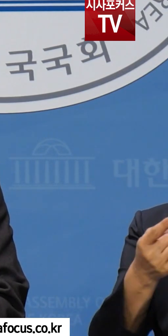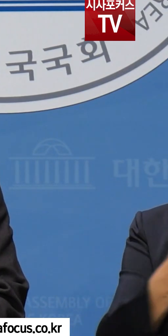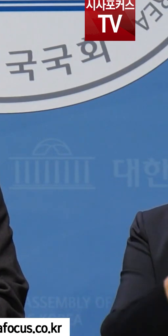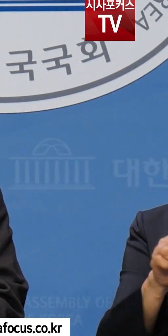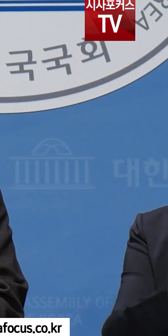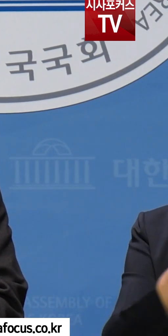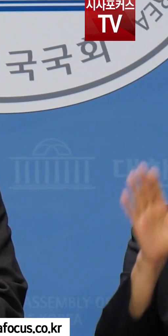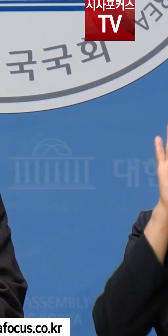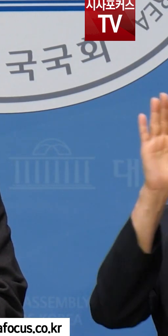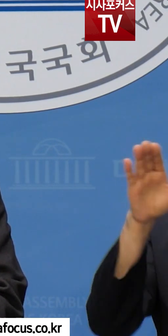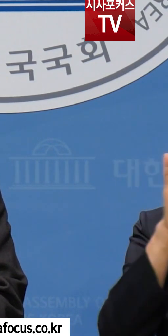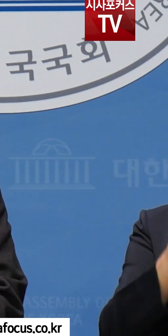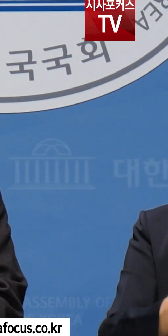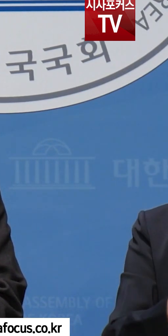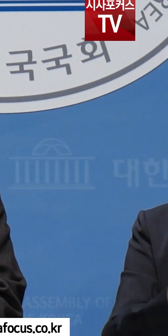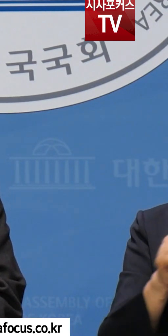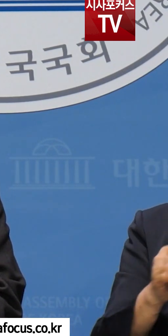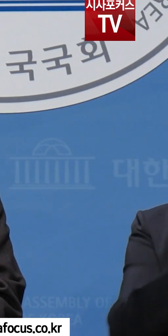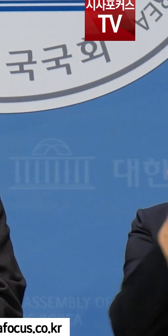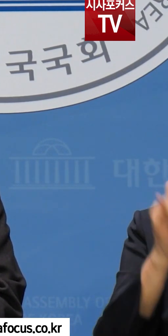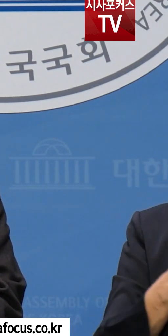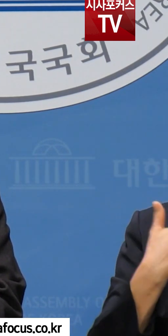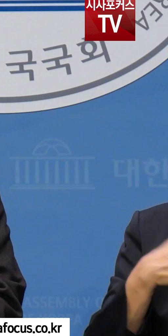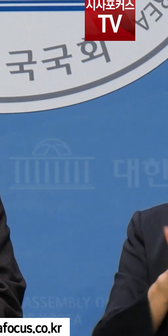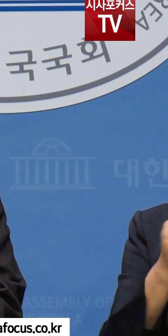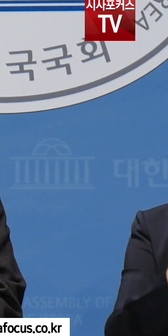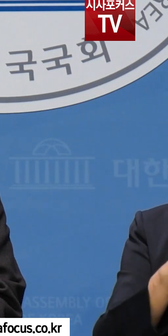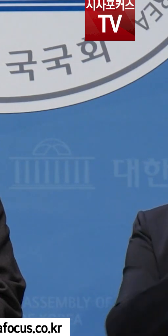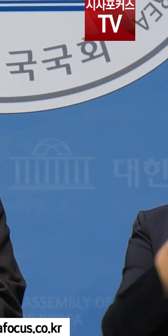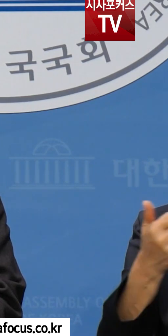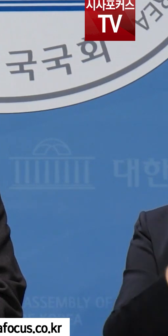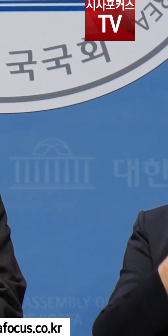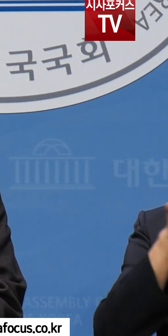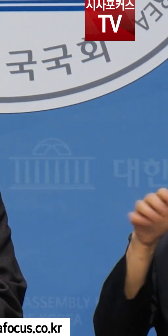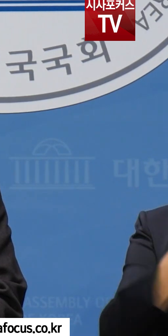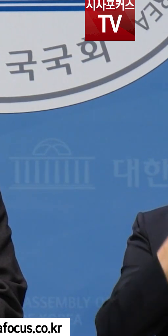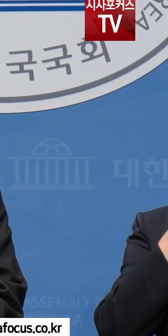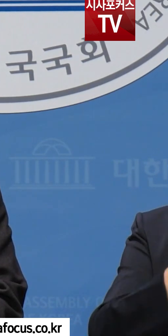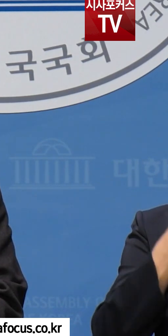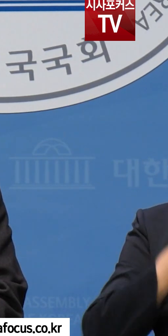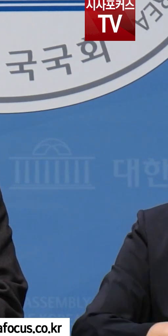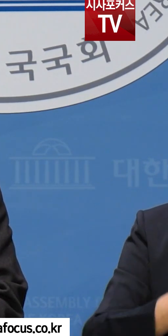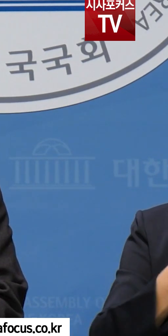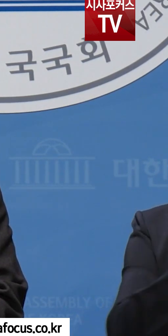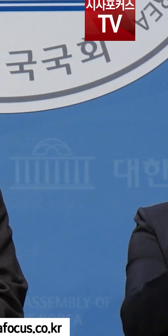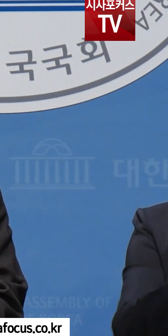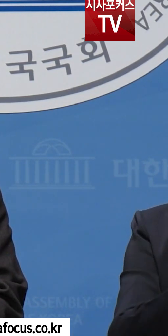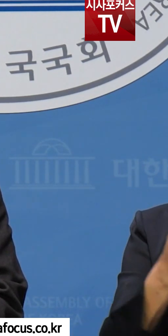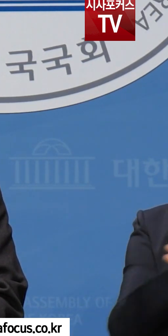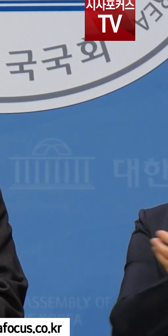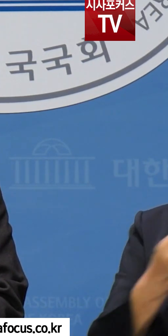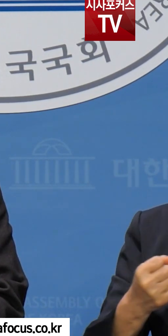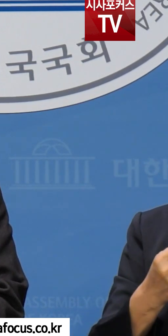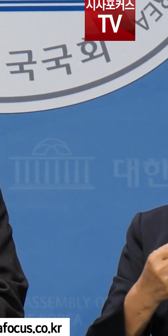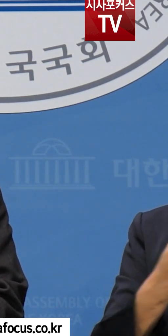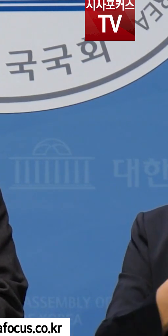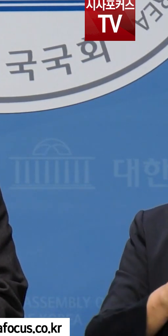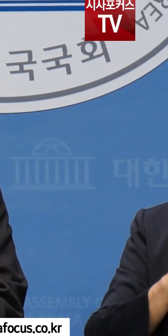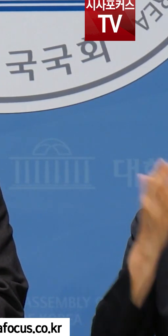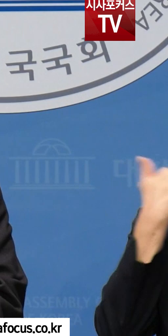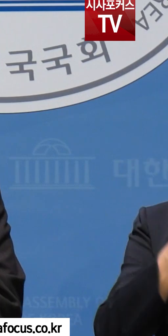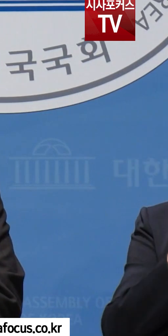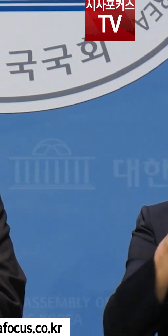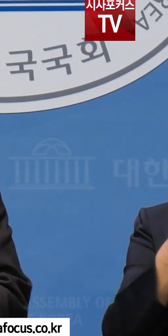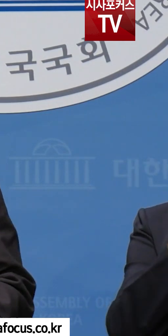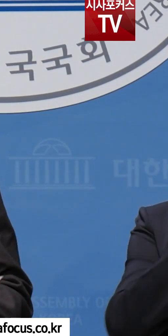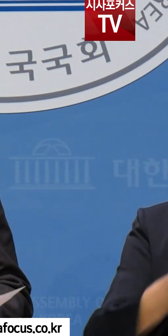일을 준비하는 미래 세대, 사회 취약계층, 코로나19 팬데믹을 어렵게 버텨온 소상공인, 비정규직, 전세사기